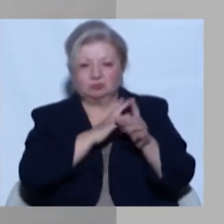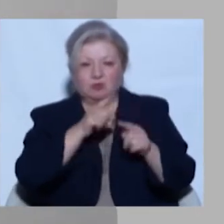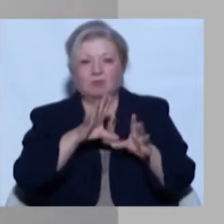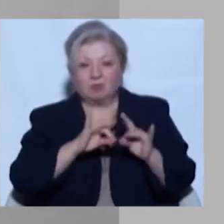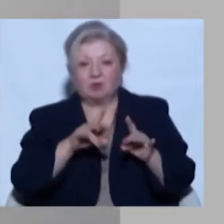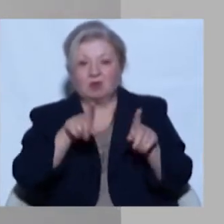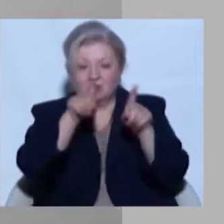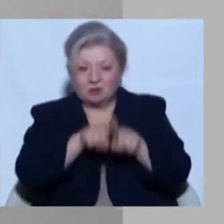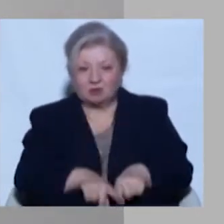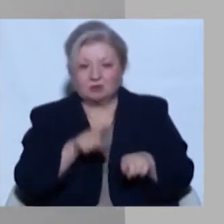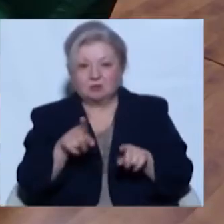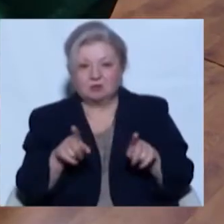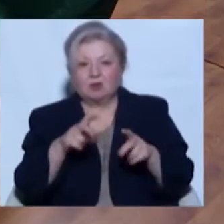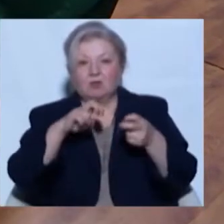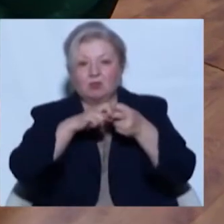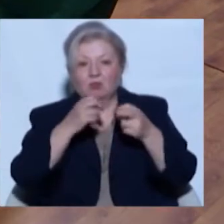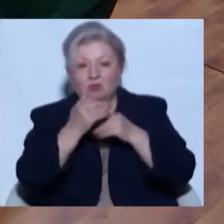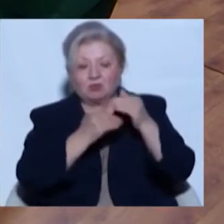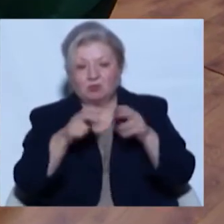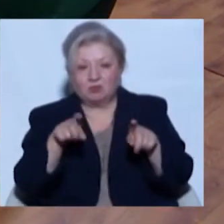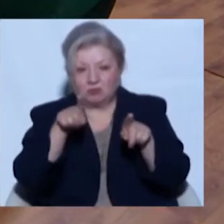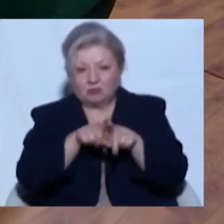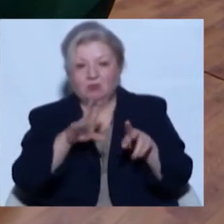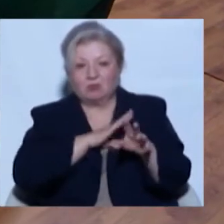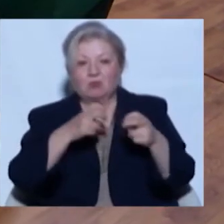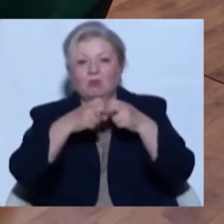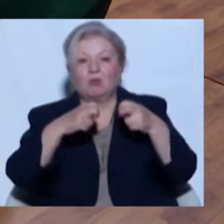წინსვლას პრობლემა უჩნდებოდა.